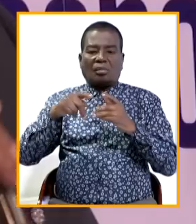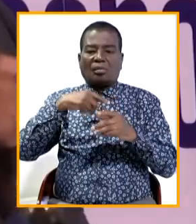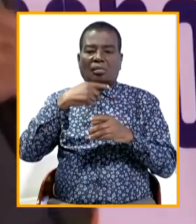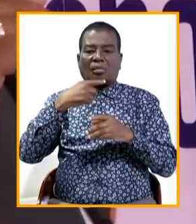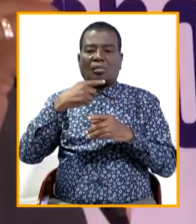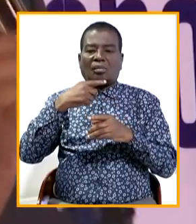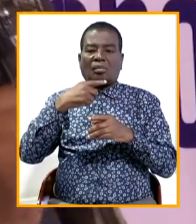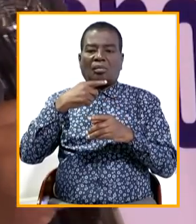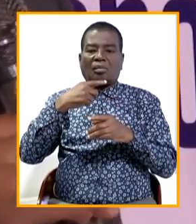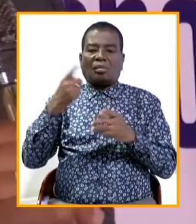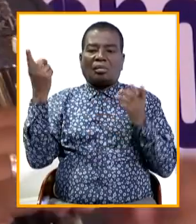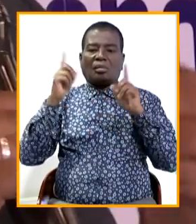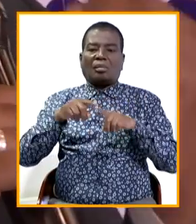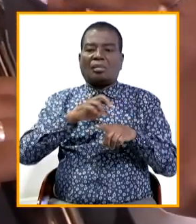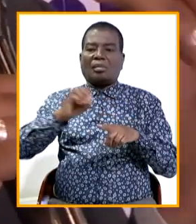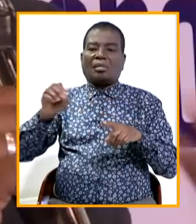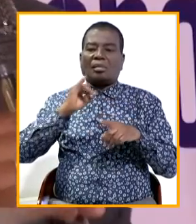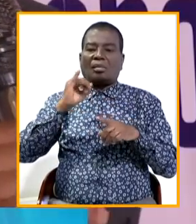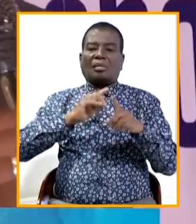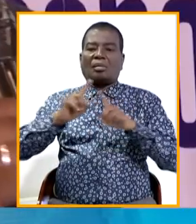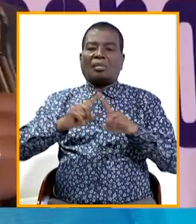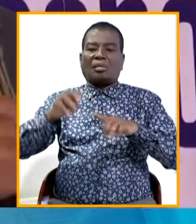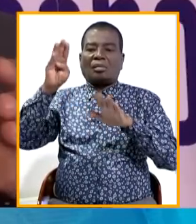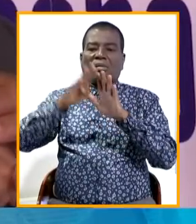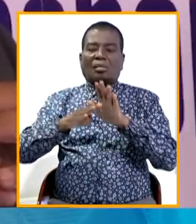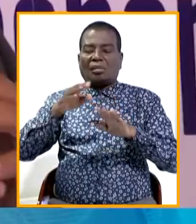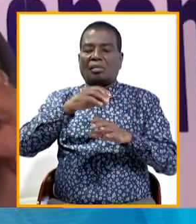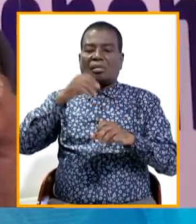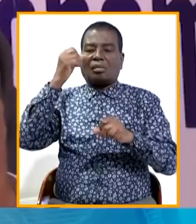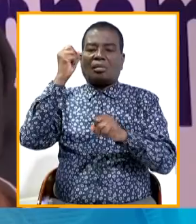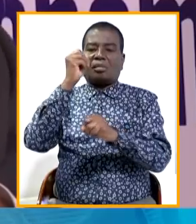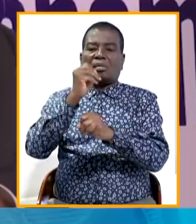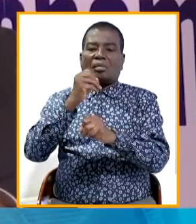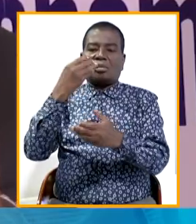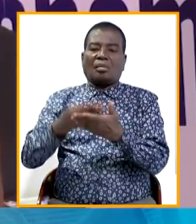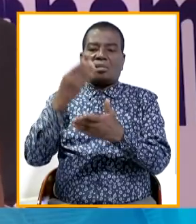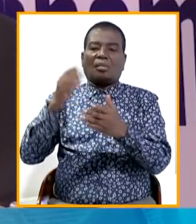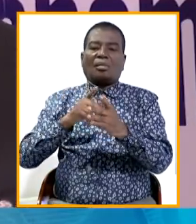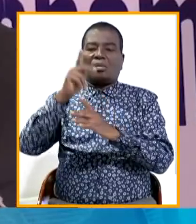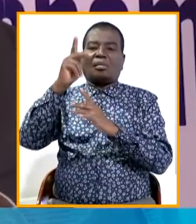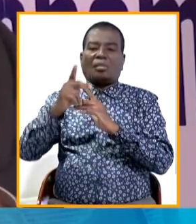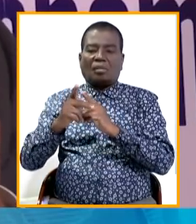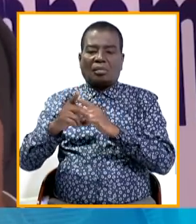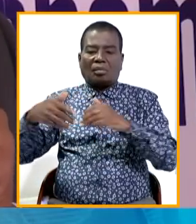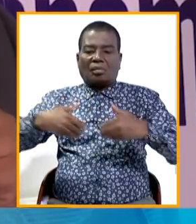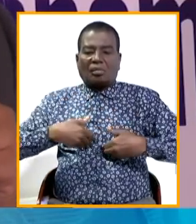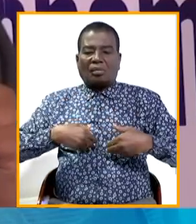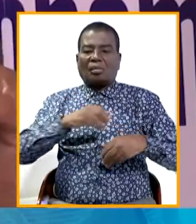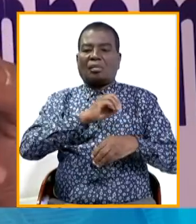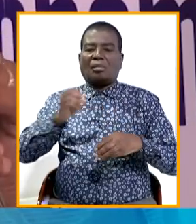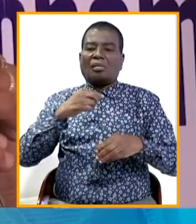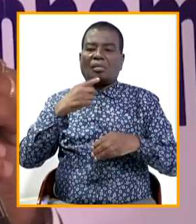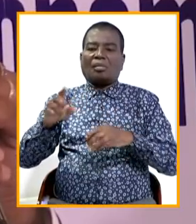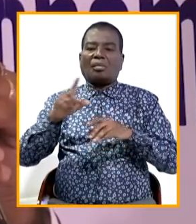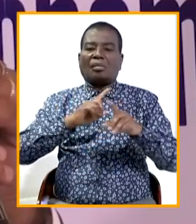gouvernement. Quand ils nous parlaient de financement de projets jeunes, et qu'on leur parlait des programmes de